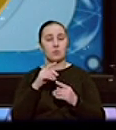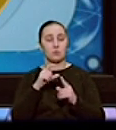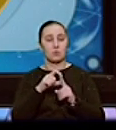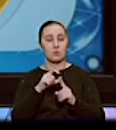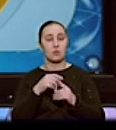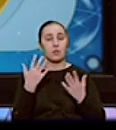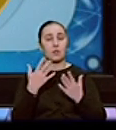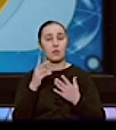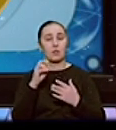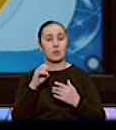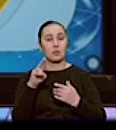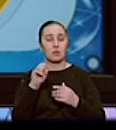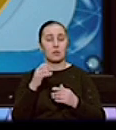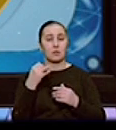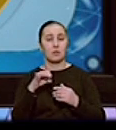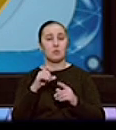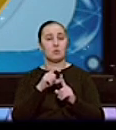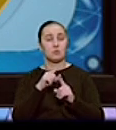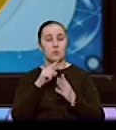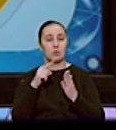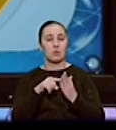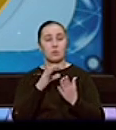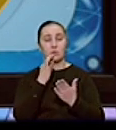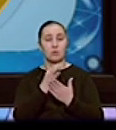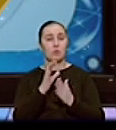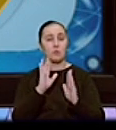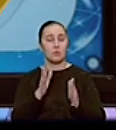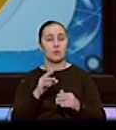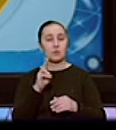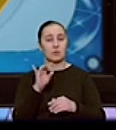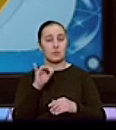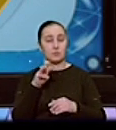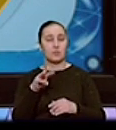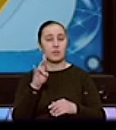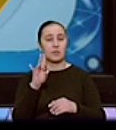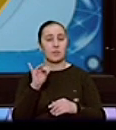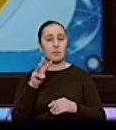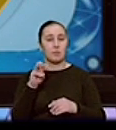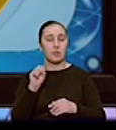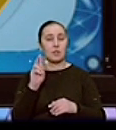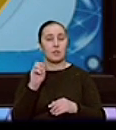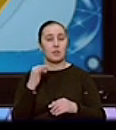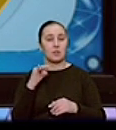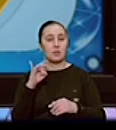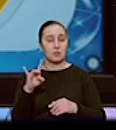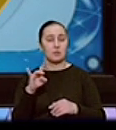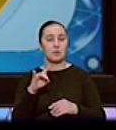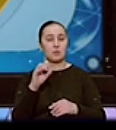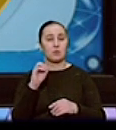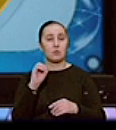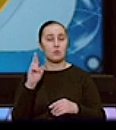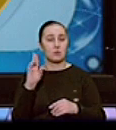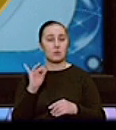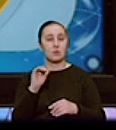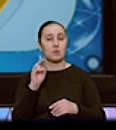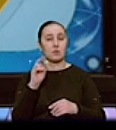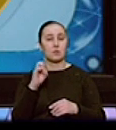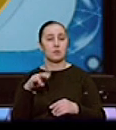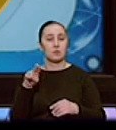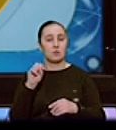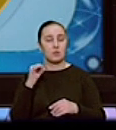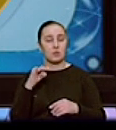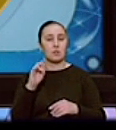so'zlar qanday so'roqlarga javob bo'ladi? Kim, nima, qayer yoki